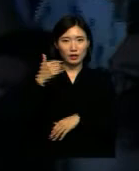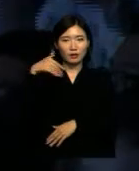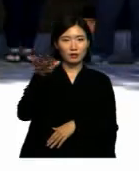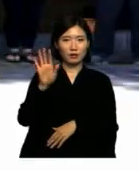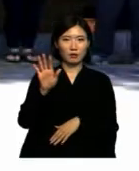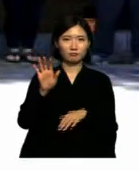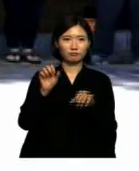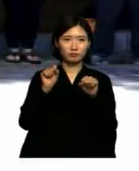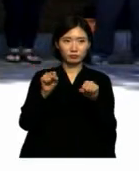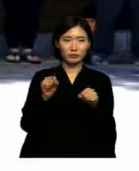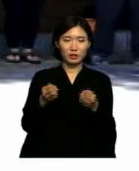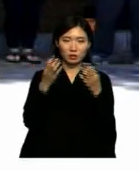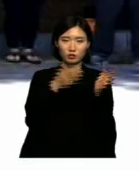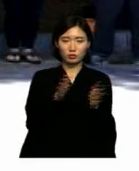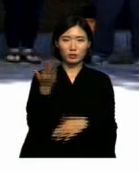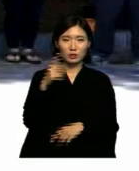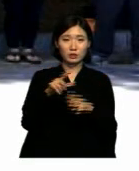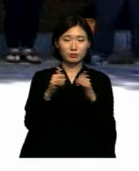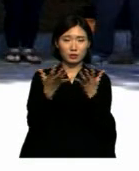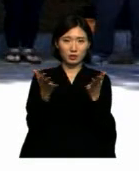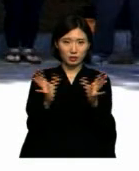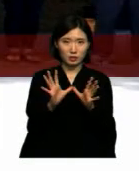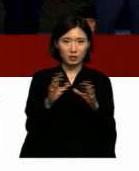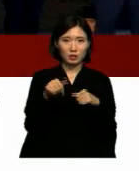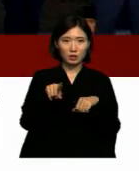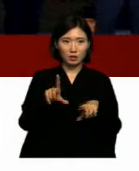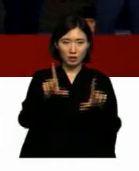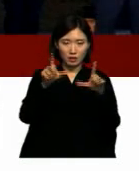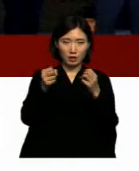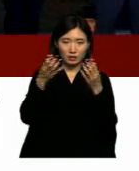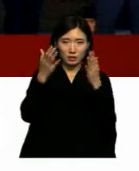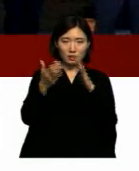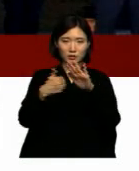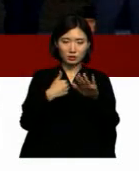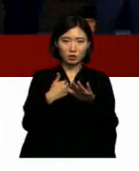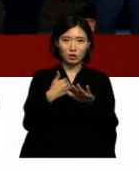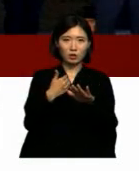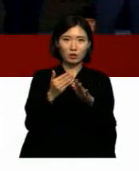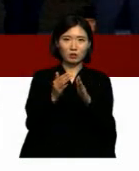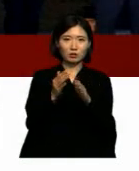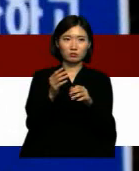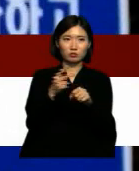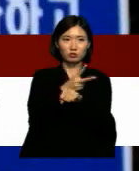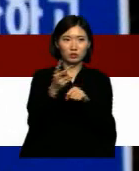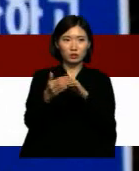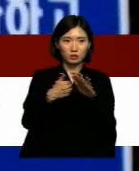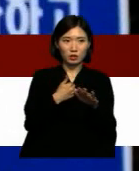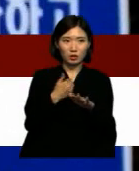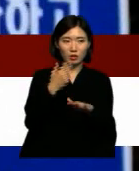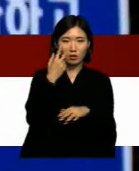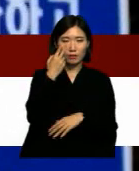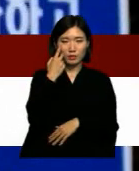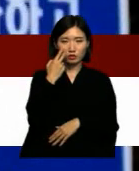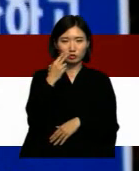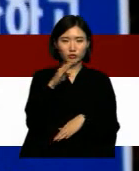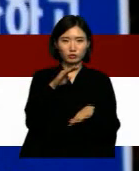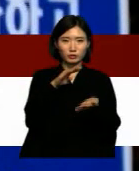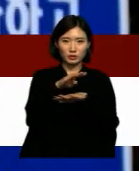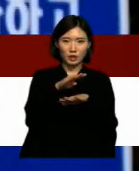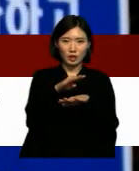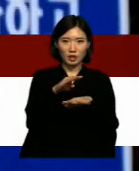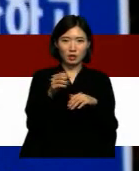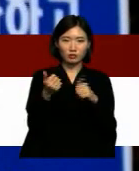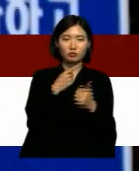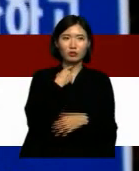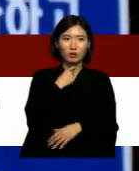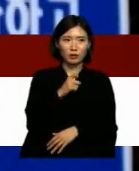마련됐습니다. 그러나 시민단체들은 이날 행사 시작 2시간 전 미군 장갑차에 희생된 효순